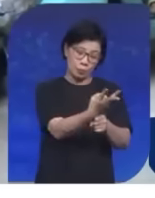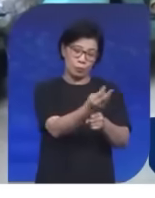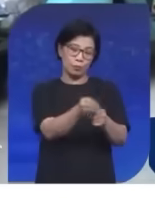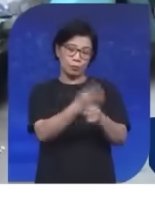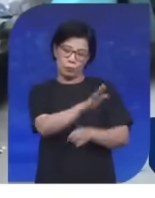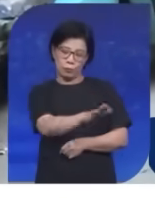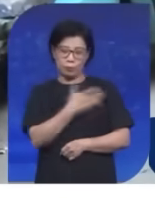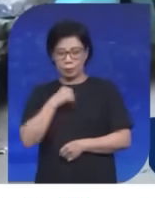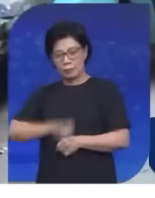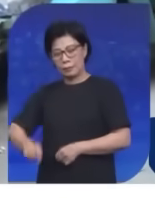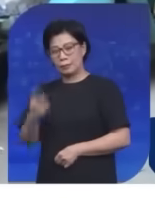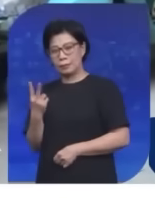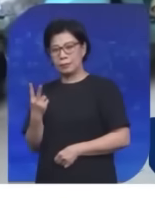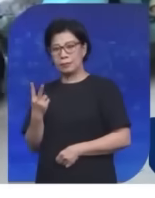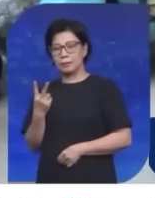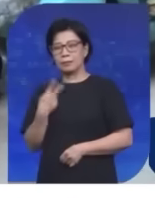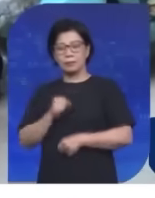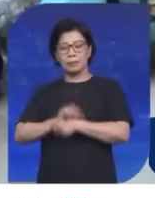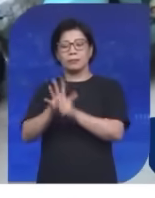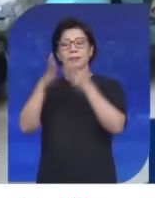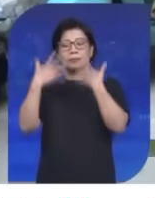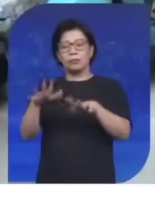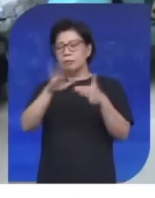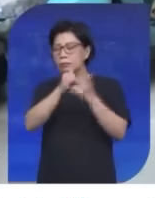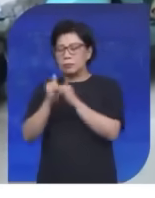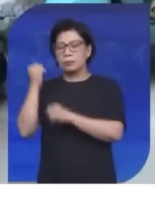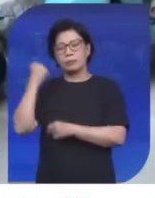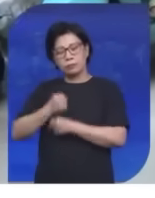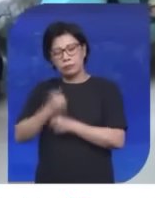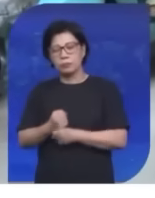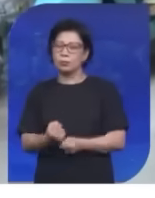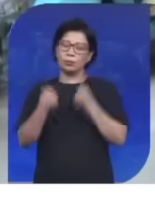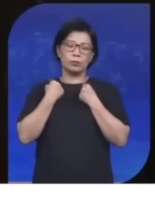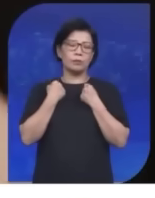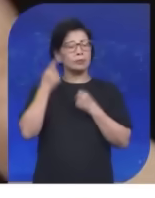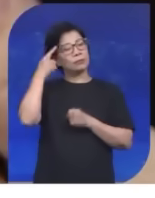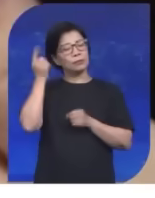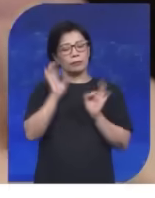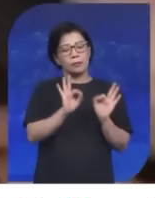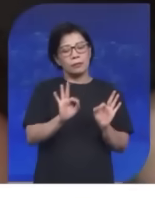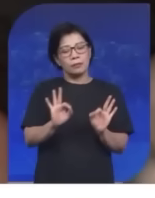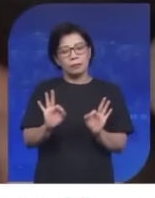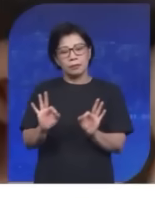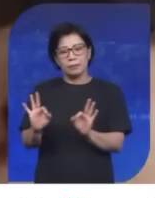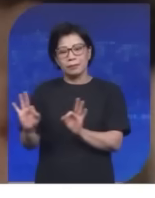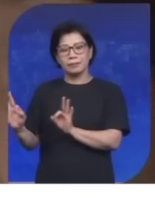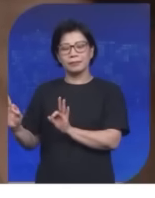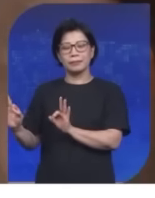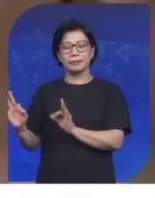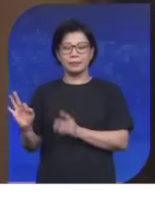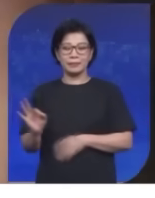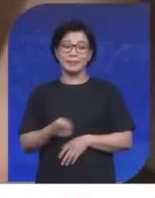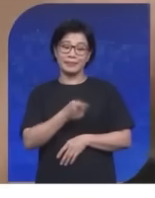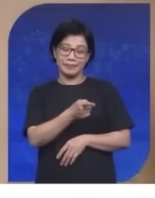sinh bé thứ hai. Nhưng hết dịch bệnh, rồi những biến cố về công việc, sức khỏe đã khiến kế hoạch liên tục bị đình lại. Vì vậy mà cô bé Thanh